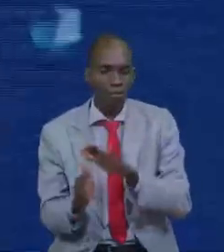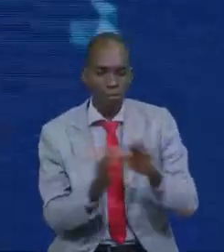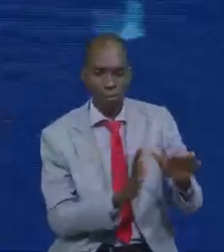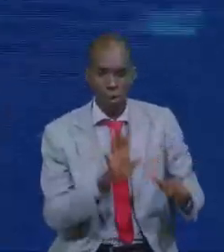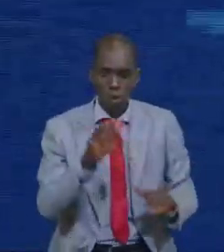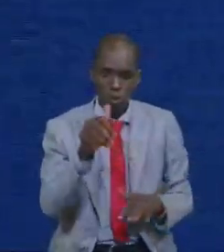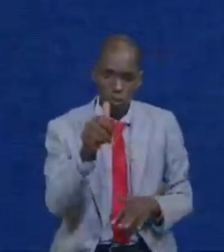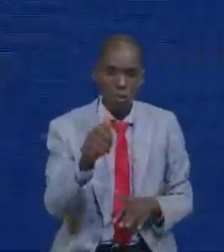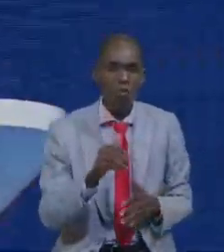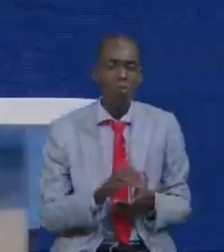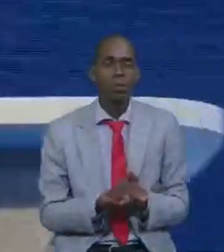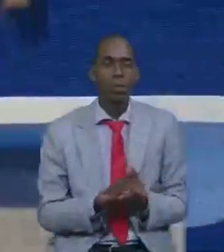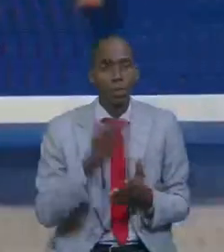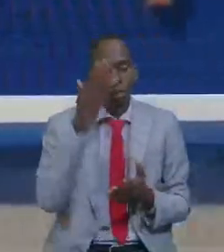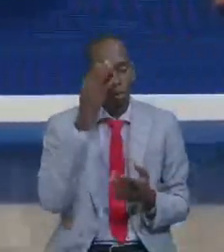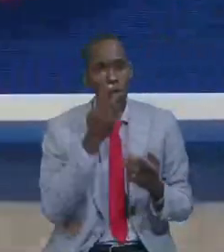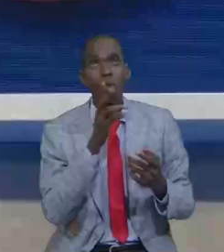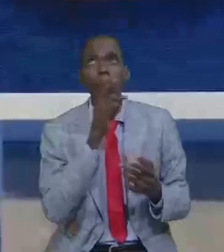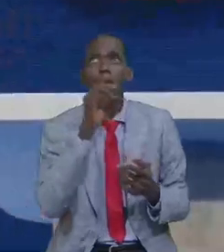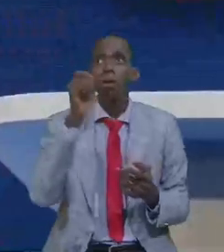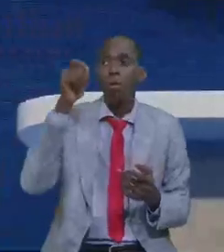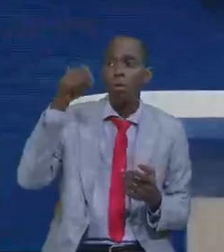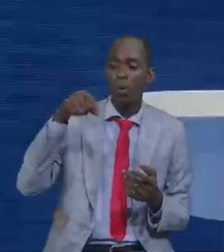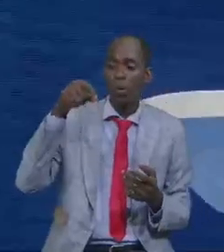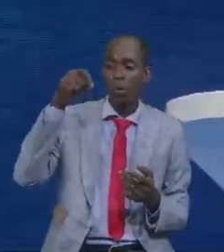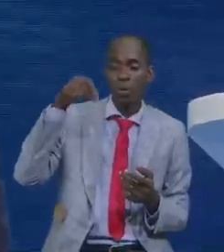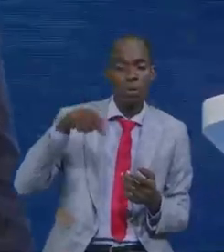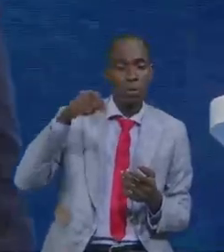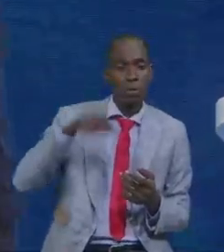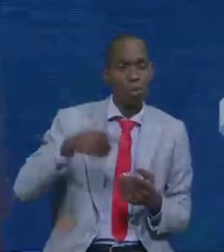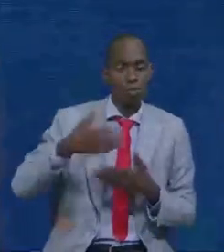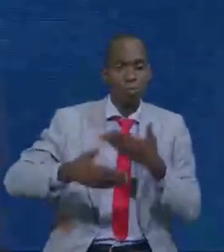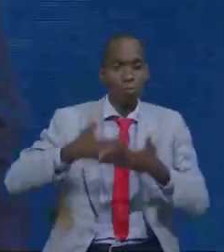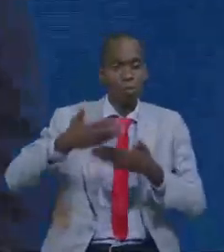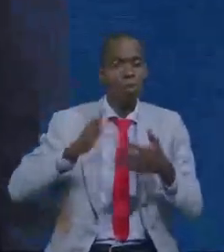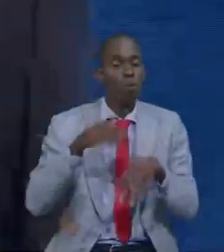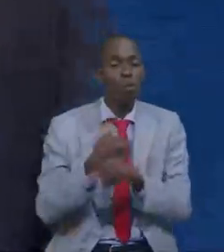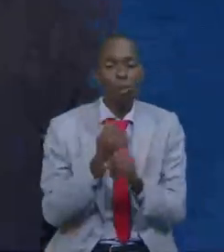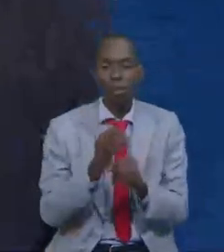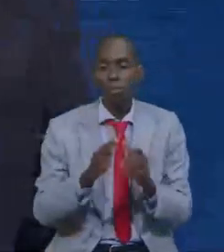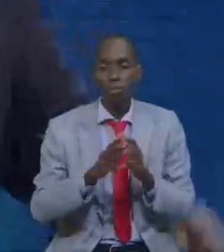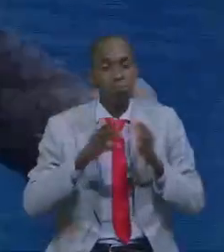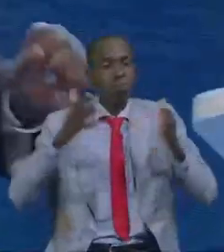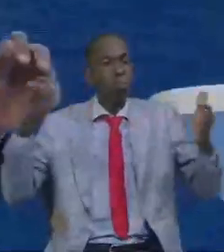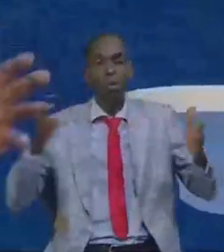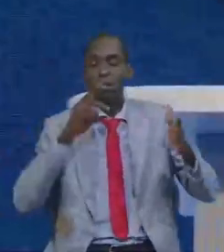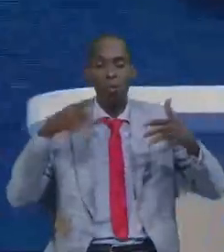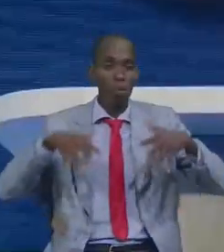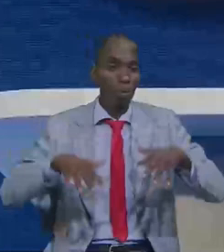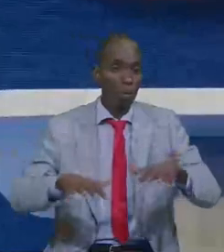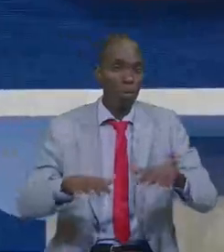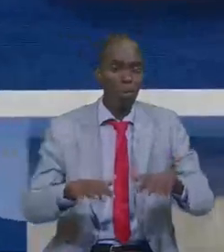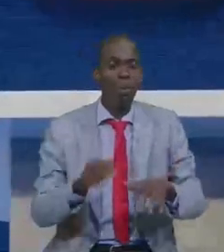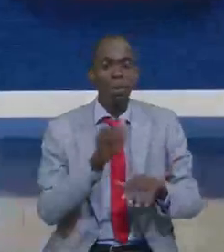gouttes d'eau deviennent un grand océan. Les individus composent